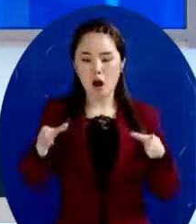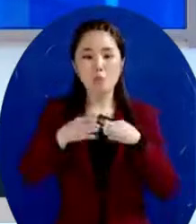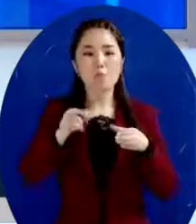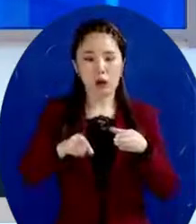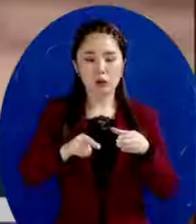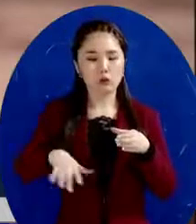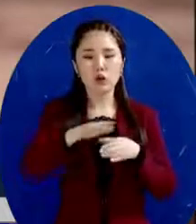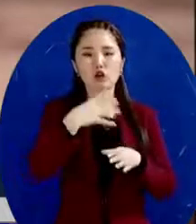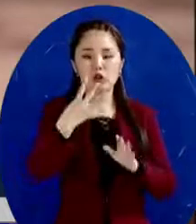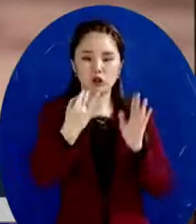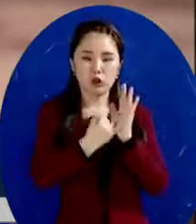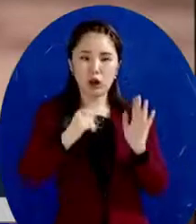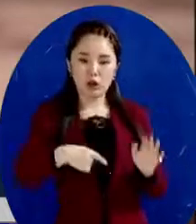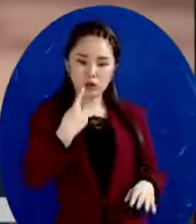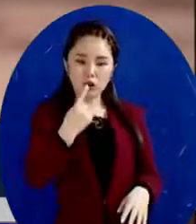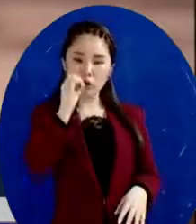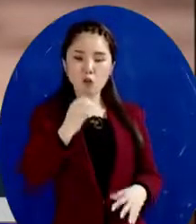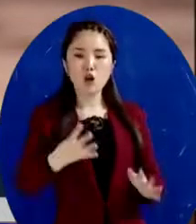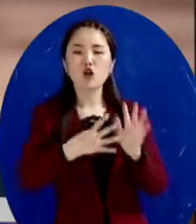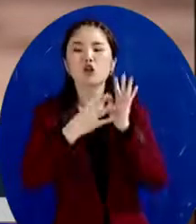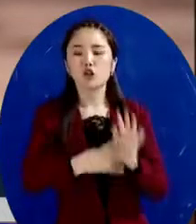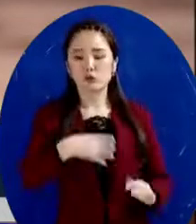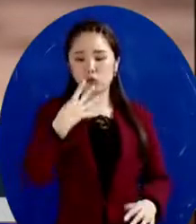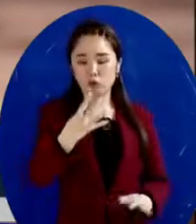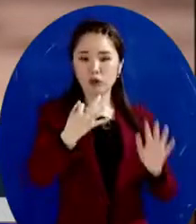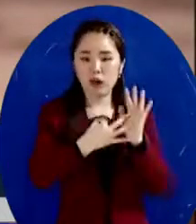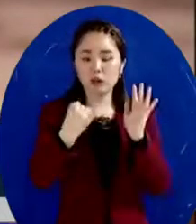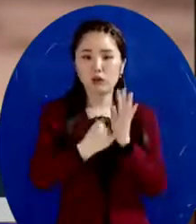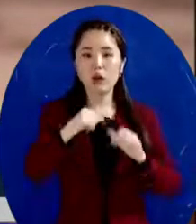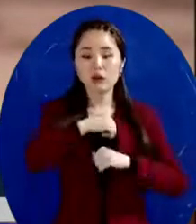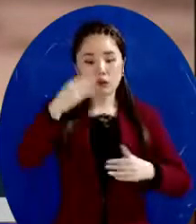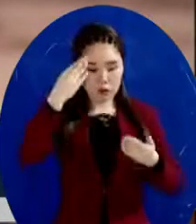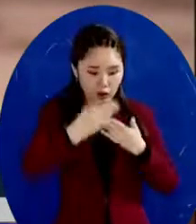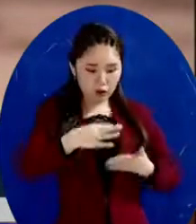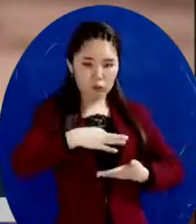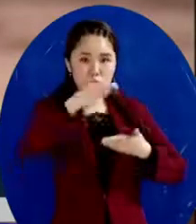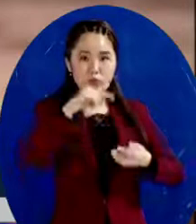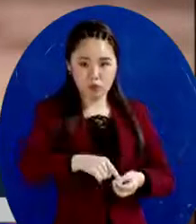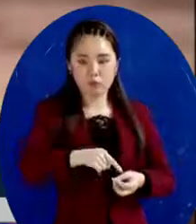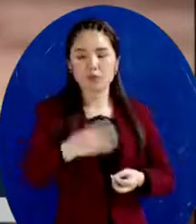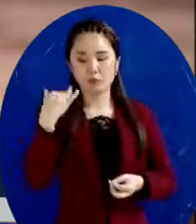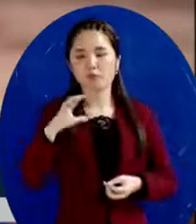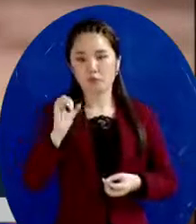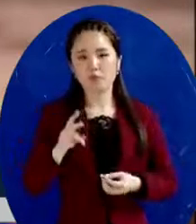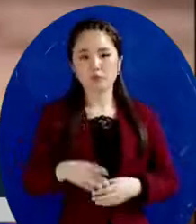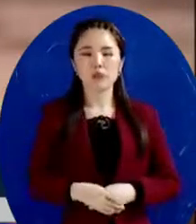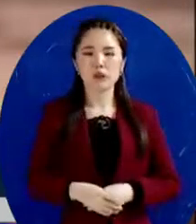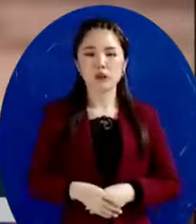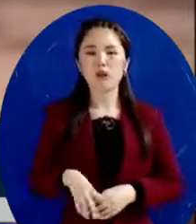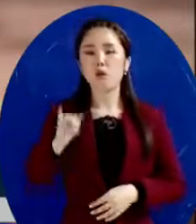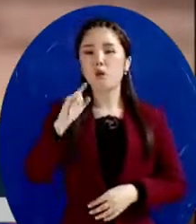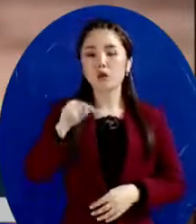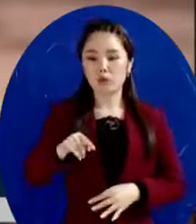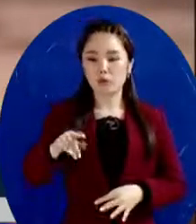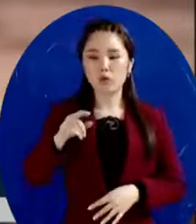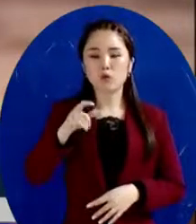нийт сонгогчдын 47.1% буюу 9486 иргэний саналыг авч төрийн гишүүгийн мандатаа авсан байдаг. За нийслэлийн хүн